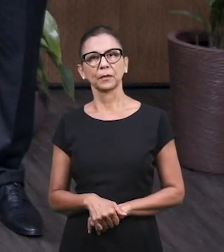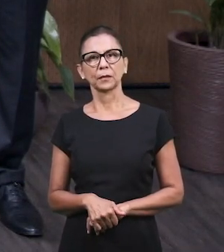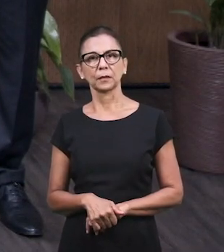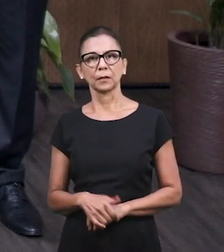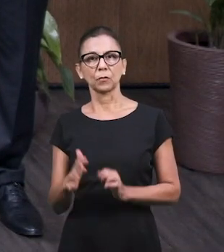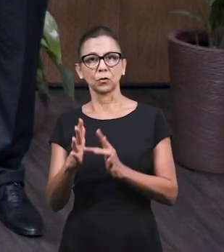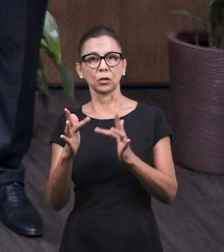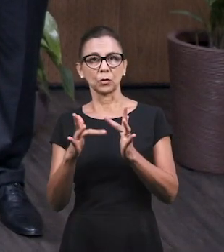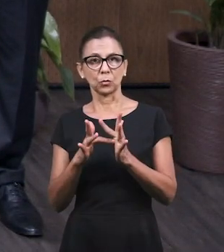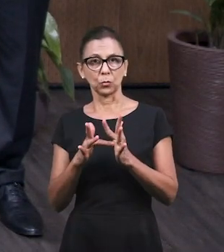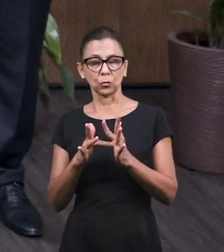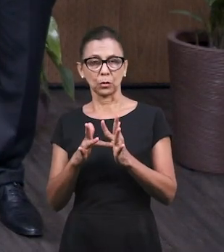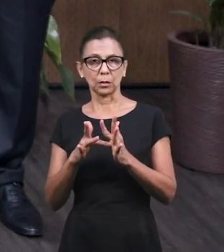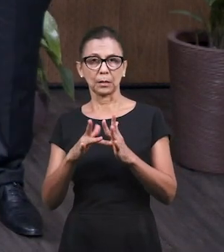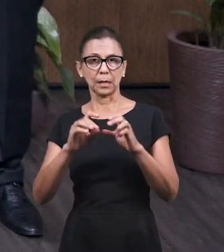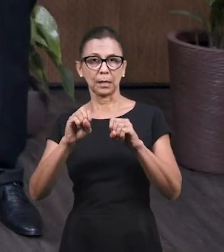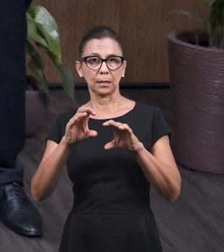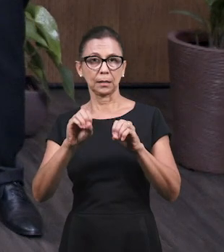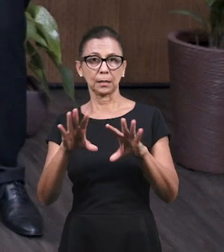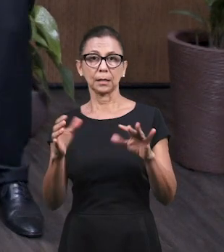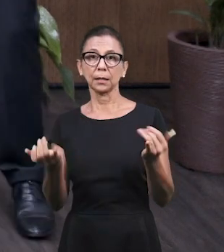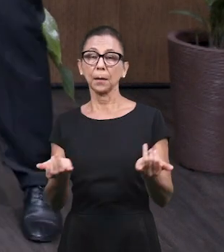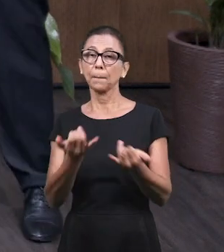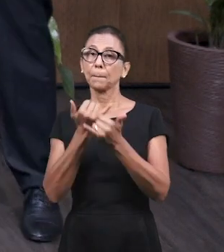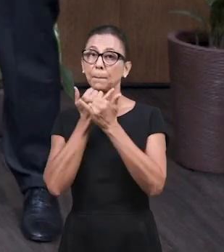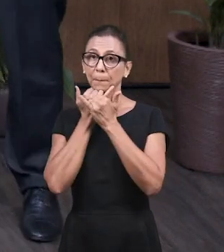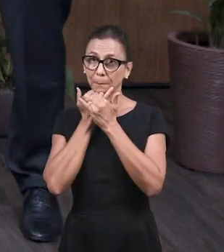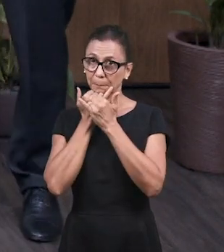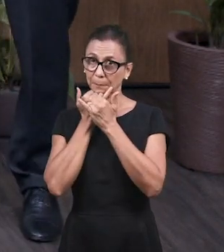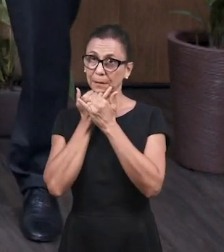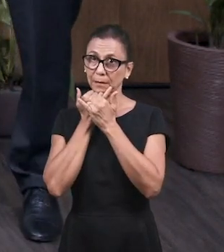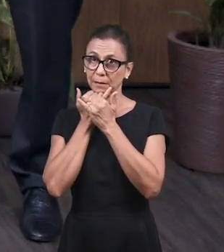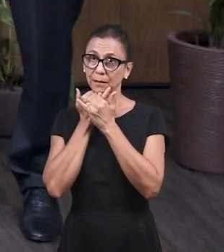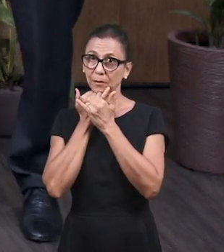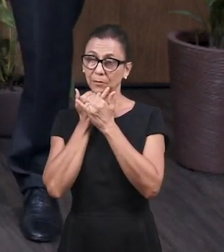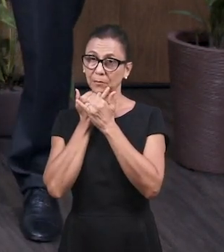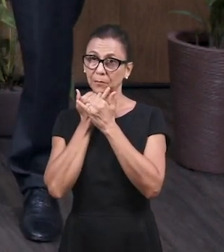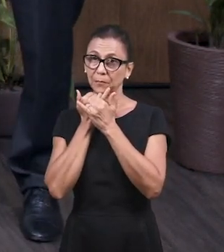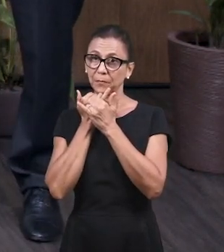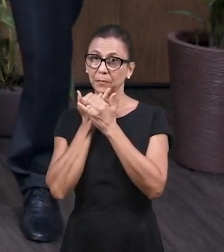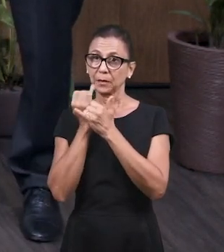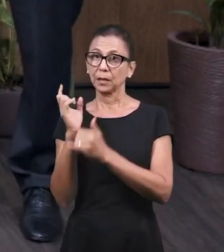La prière faite par le Seigneur Jésus, il parle du pardon.